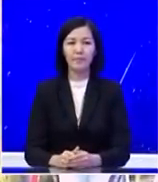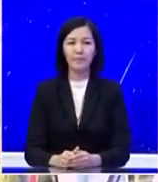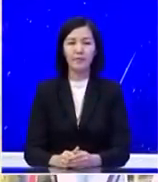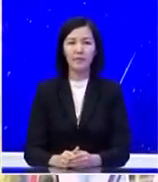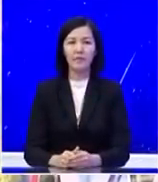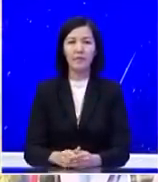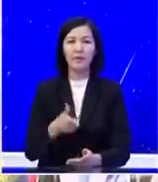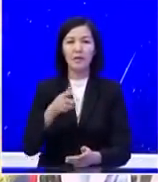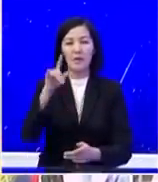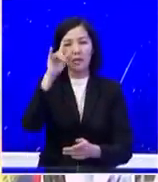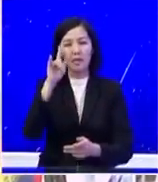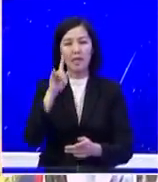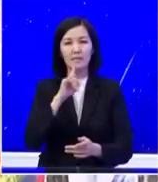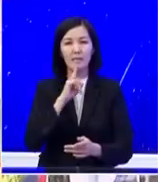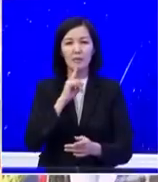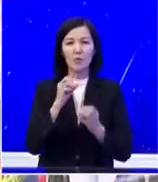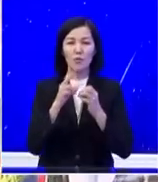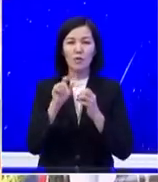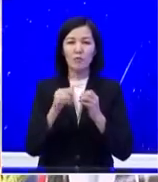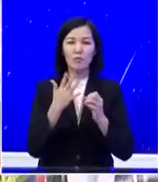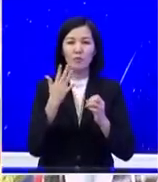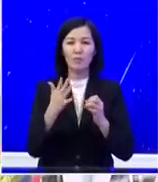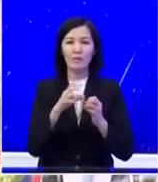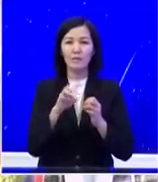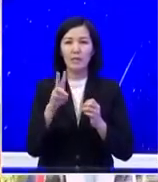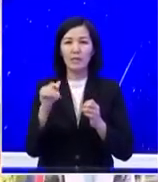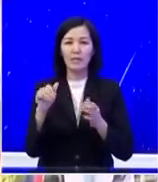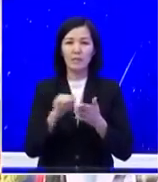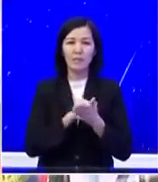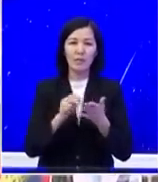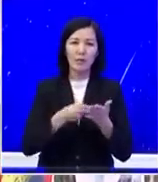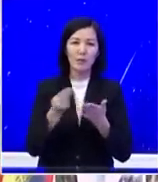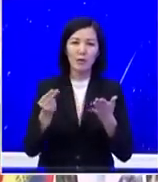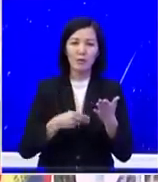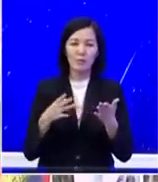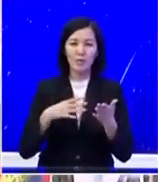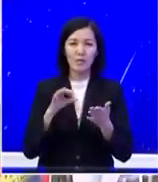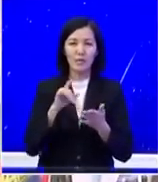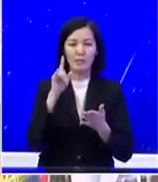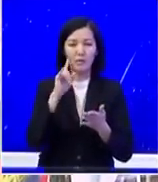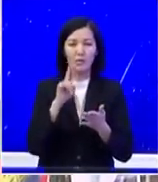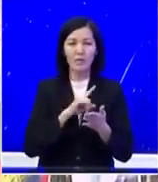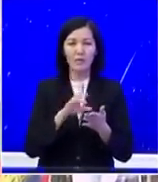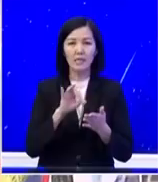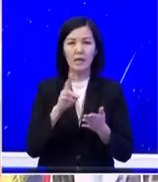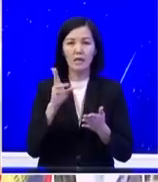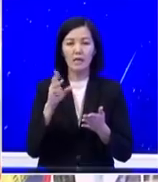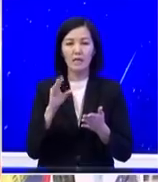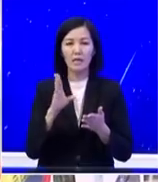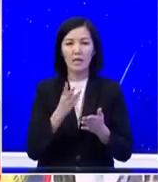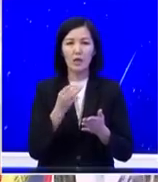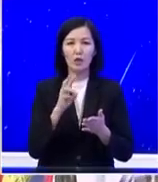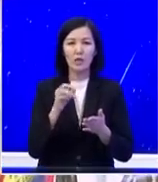заключен. Казтрансгазбен 12,5 миллиард тенгеге меморандум жасалды. Олар еңбекші қазақ агроэсіменен